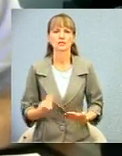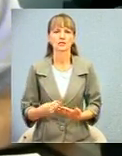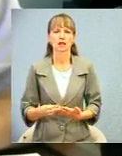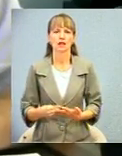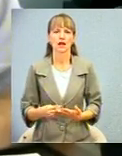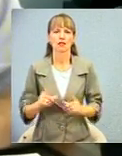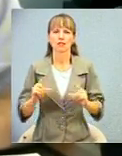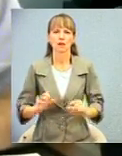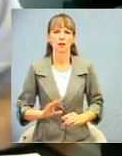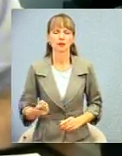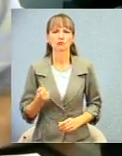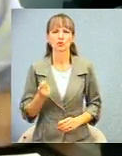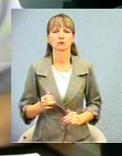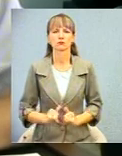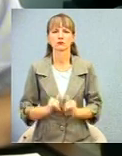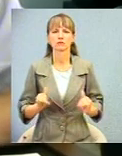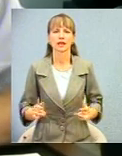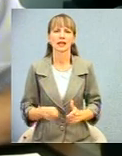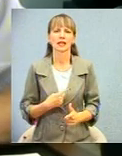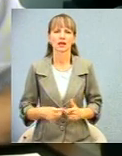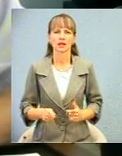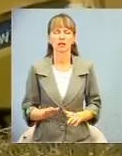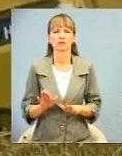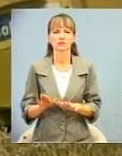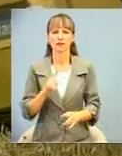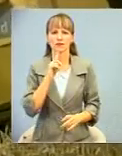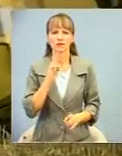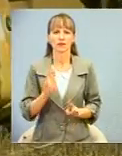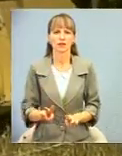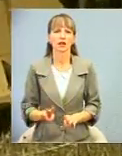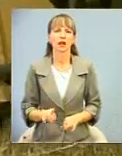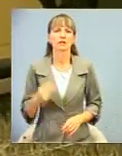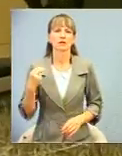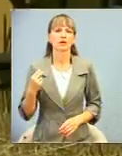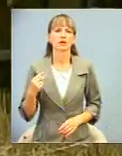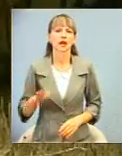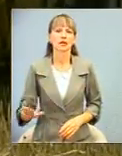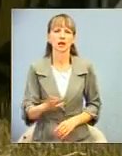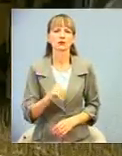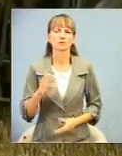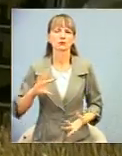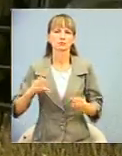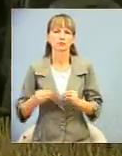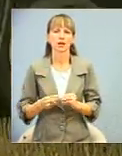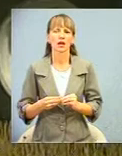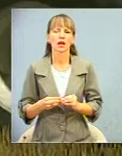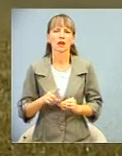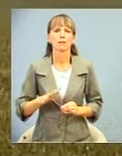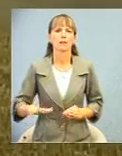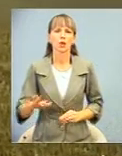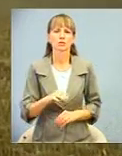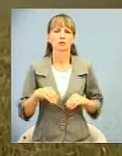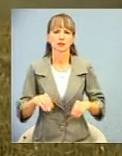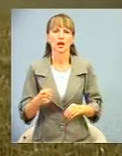падає, а якби трошки так зростає або знаходиться на тому рівні. Запорізький регіон за результатами валового збору і загальних площ